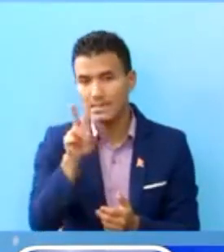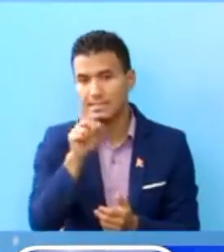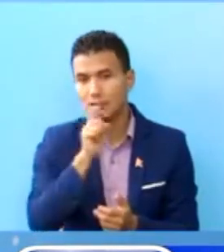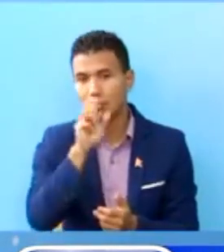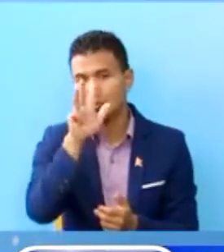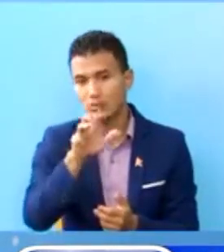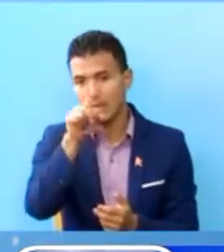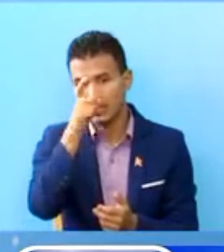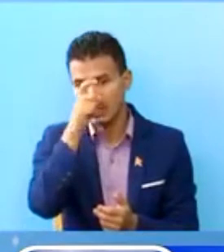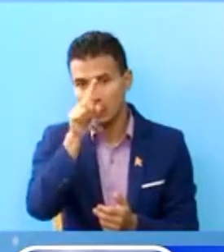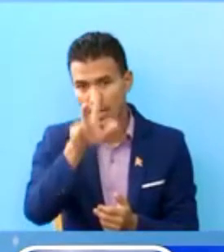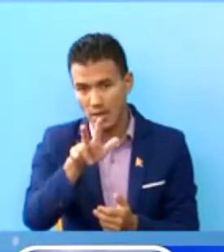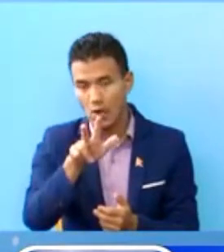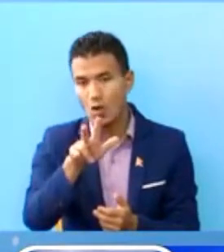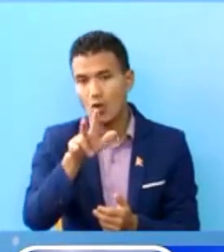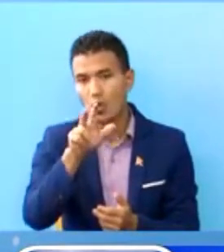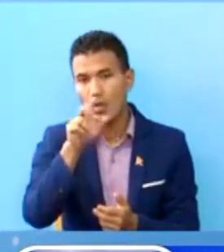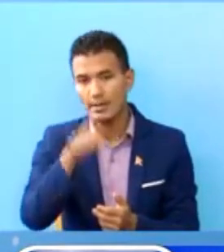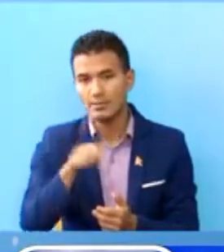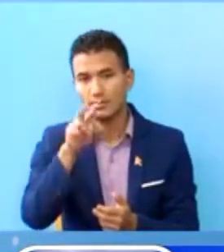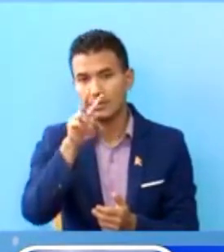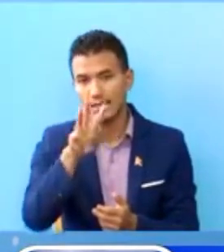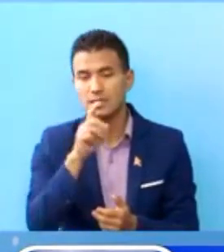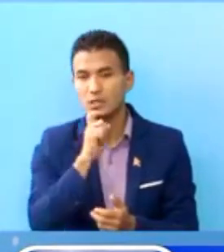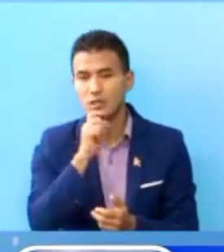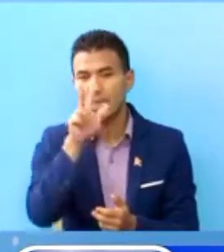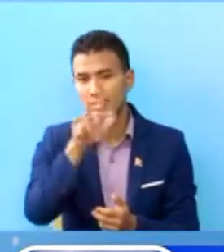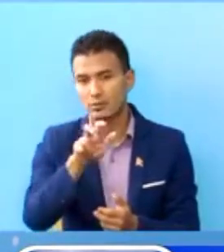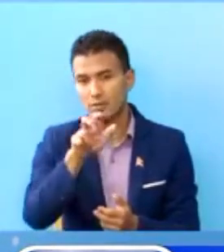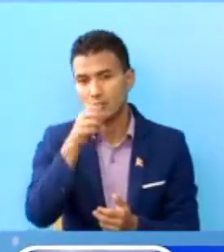गते 9,118 र आज 23 गते